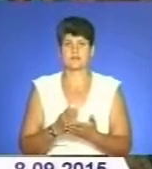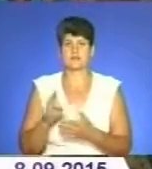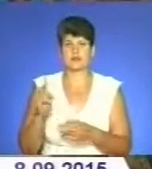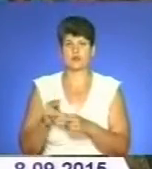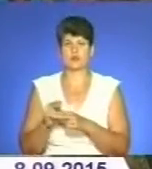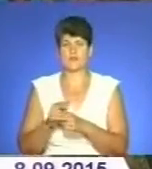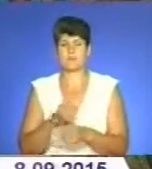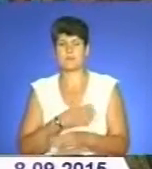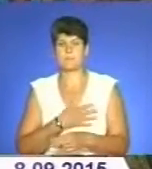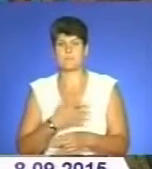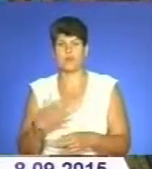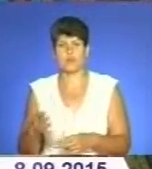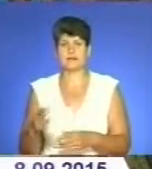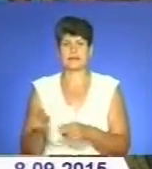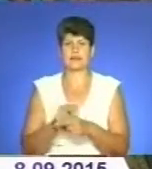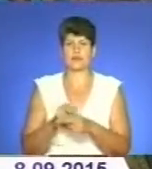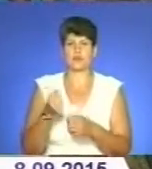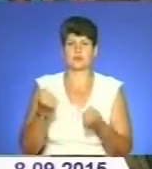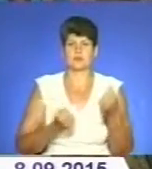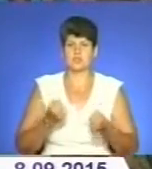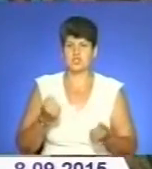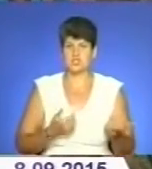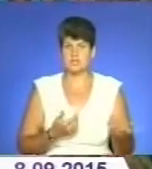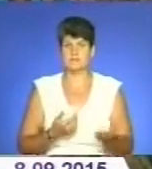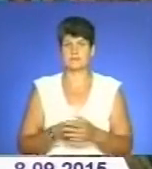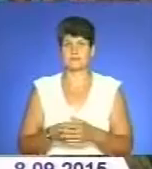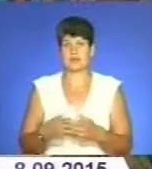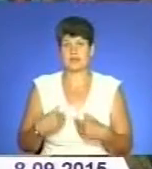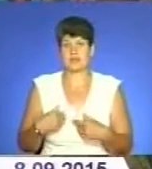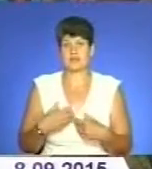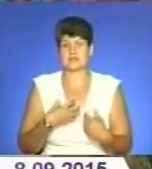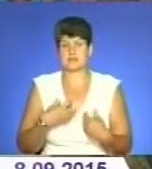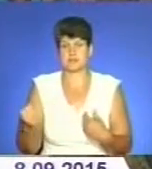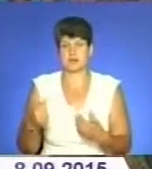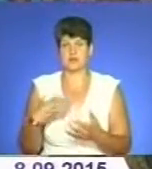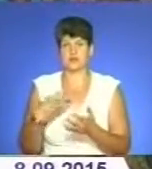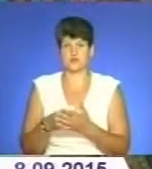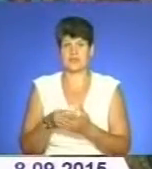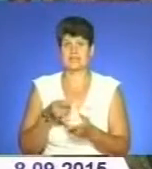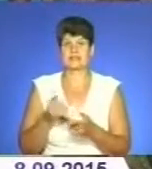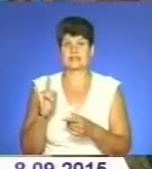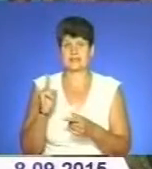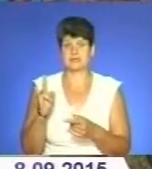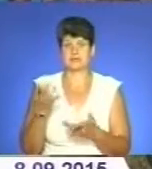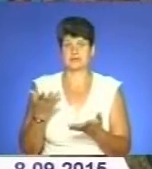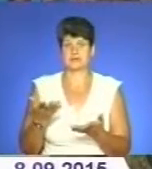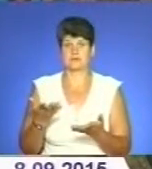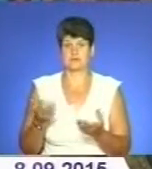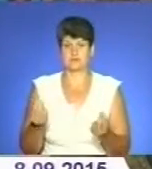лікування поранених, йдуть на ремонт машин бійців. То я відриваю від своєї дитини реально зараз.